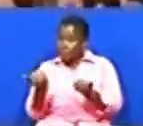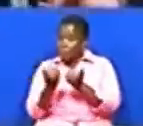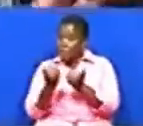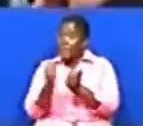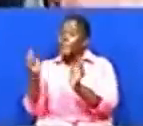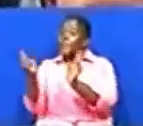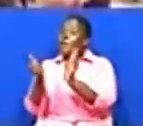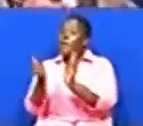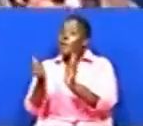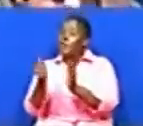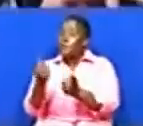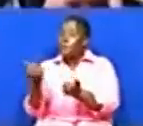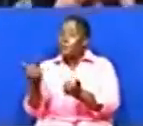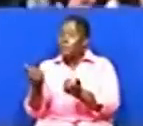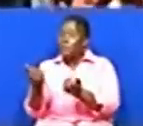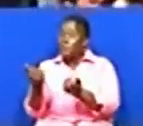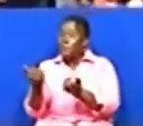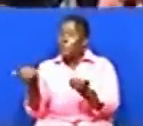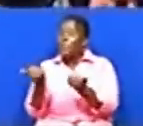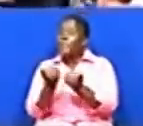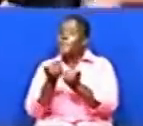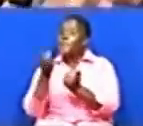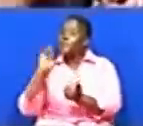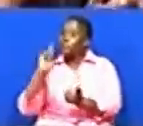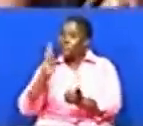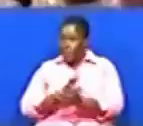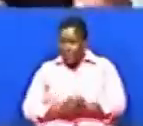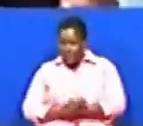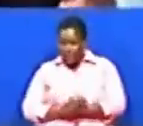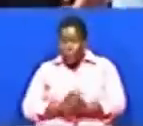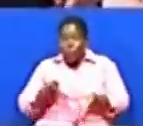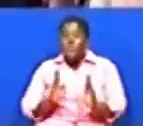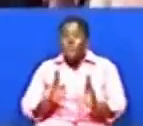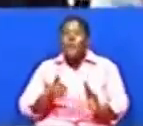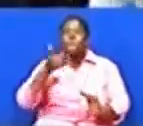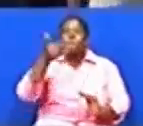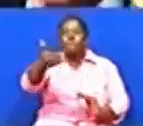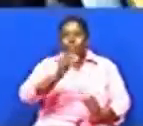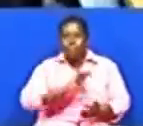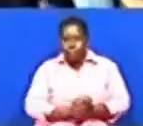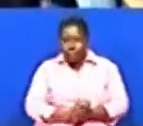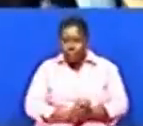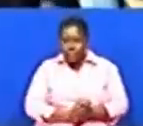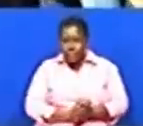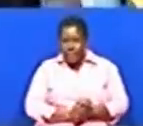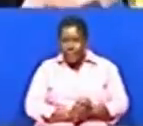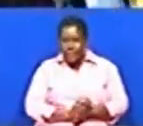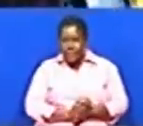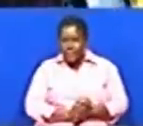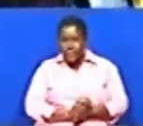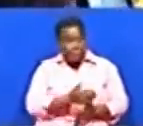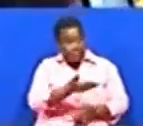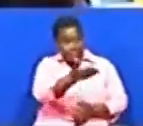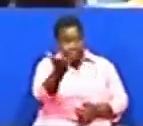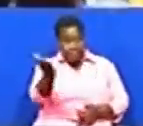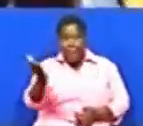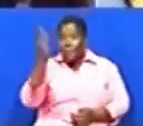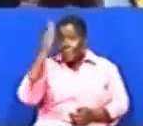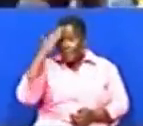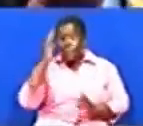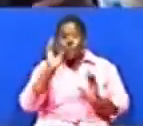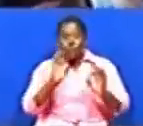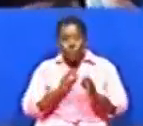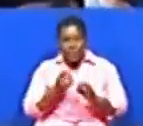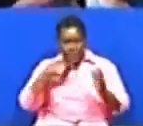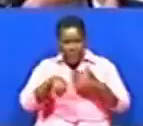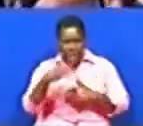alama katika vizazi vijavyo kwamba walikuwepo watu ambao walifikiri mbali, wakatatua changamoto ya watoto kutembea mbali mrefu.